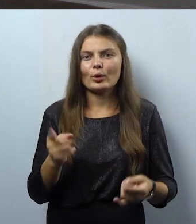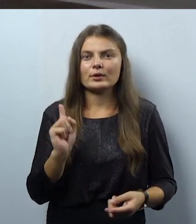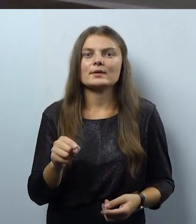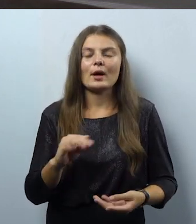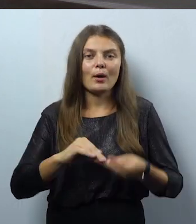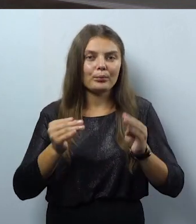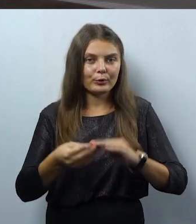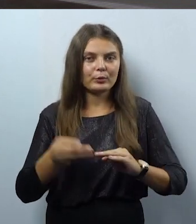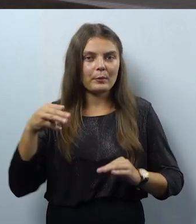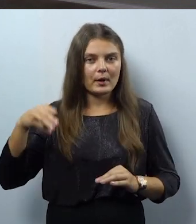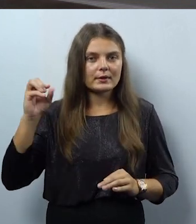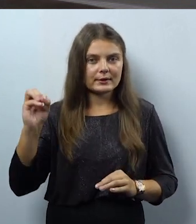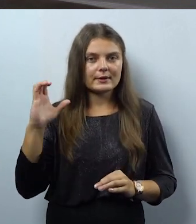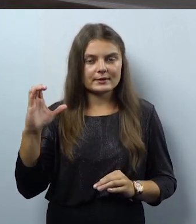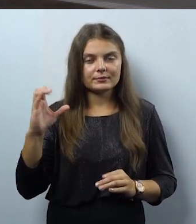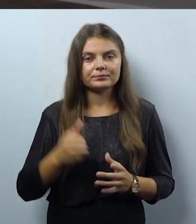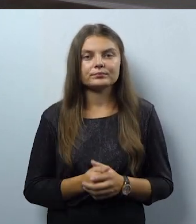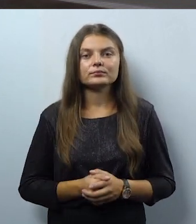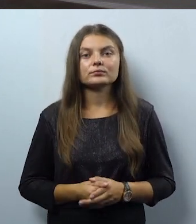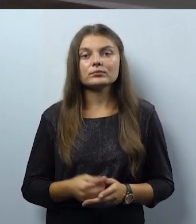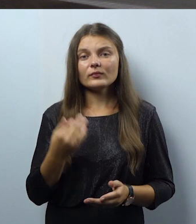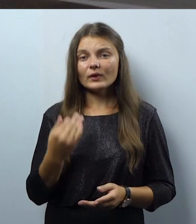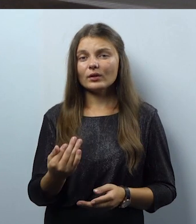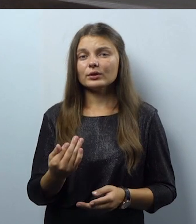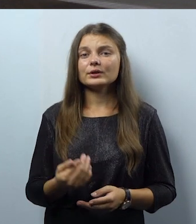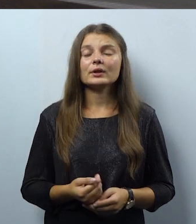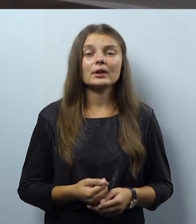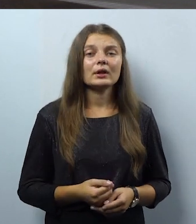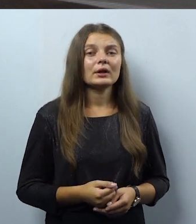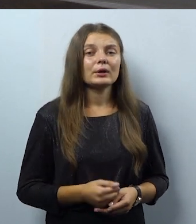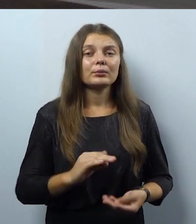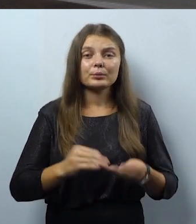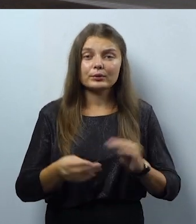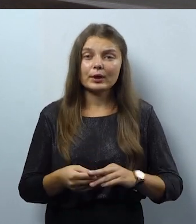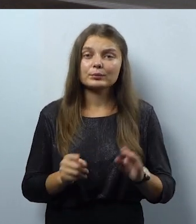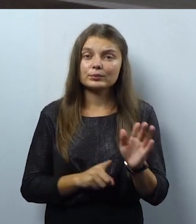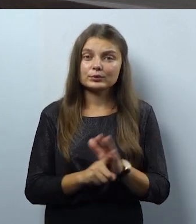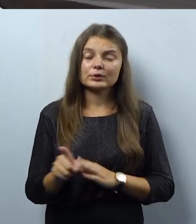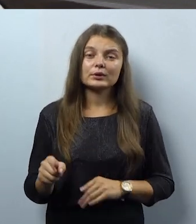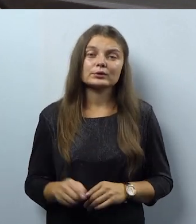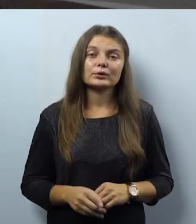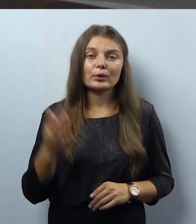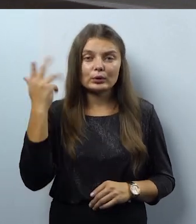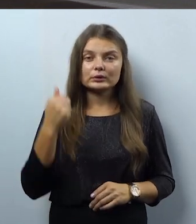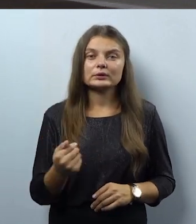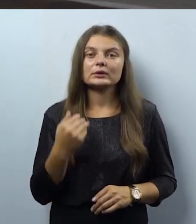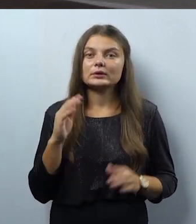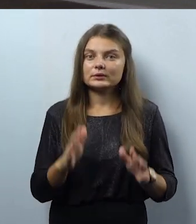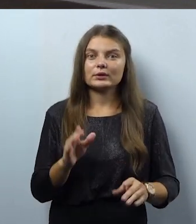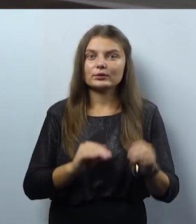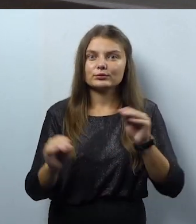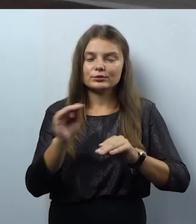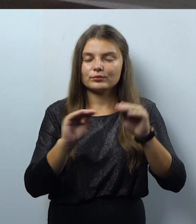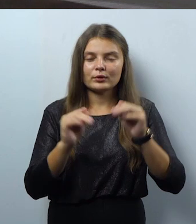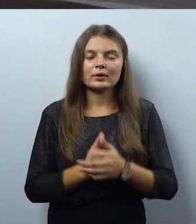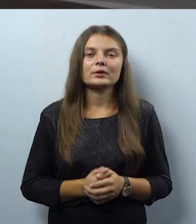як заявляють деякі популісти, а вони почалися з моменту запуску першого енергоблоку, тоді ще Бурштинської